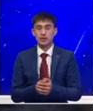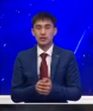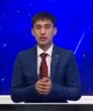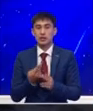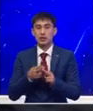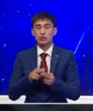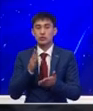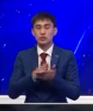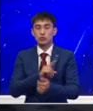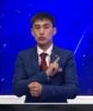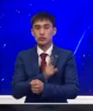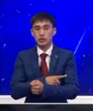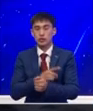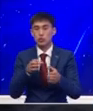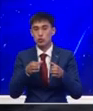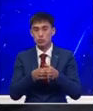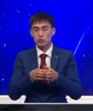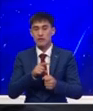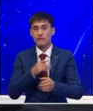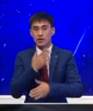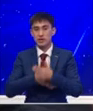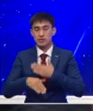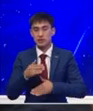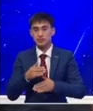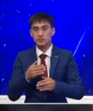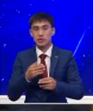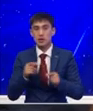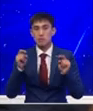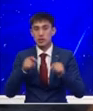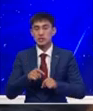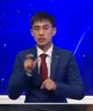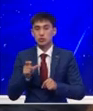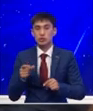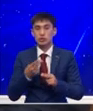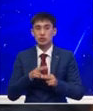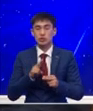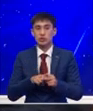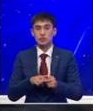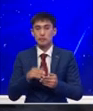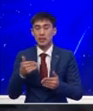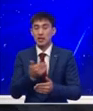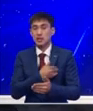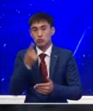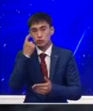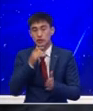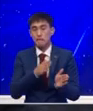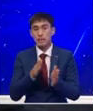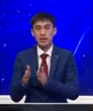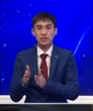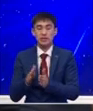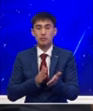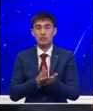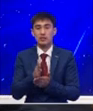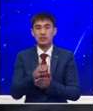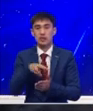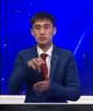претендуют на усиление группы инвалидности, пришли посетители, которые хотели бы узнать о порядке направления на